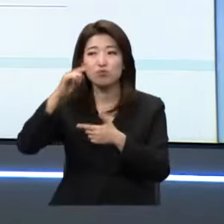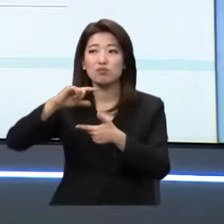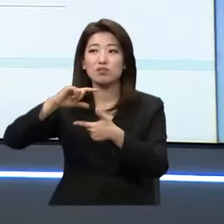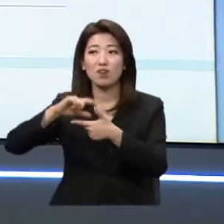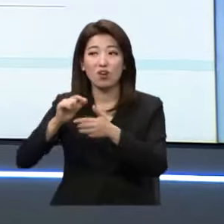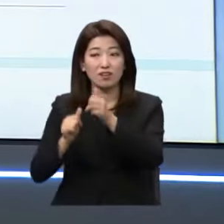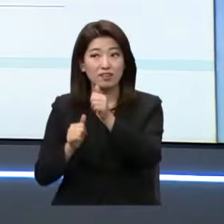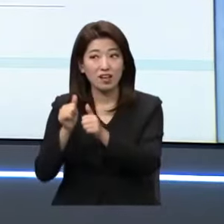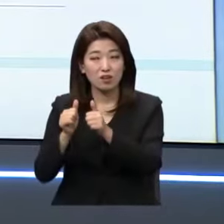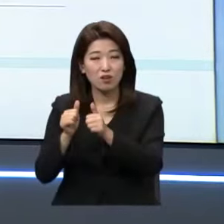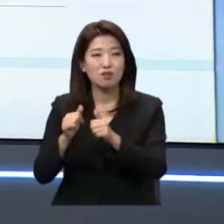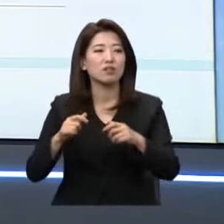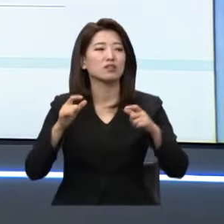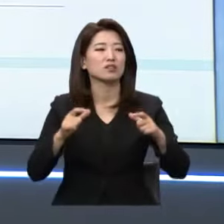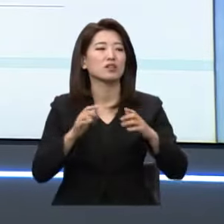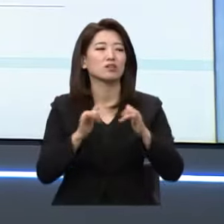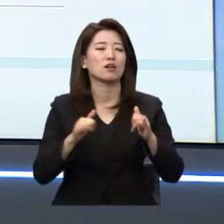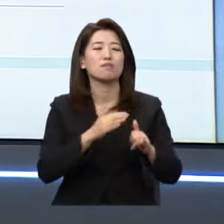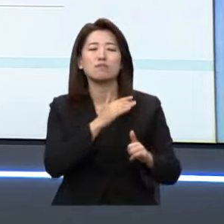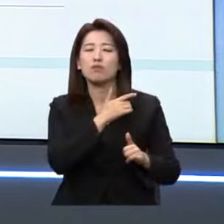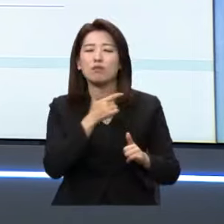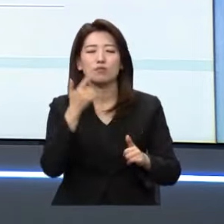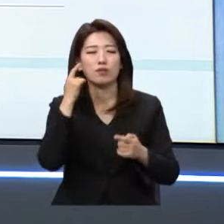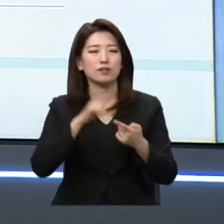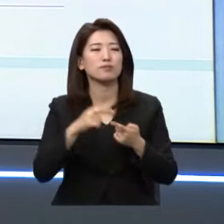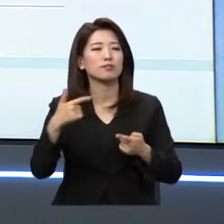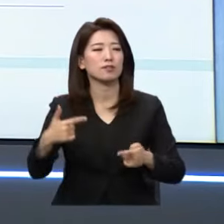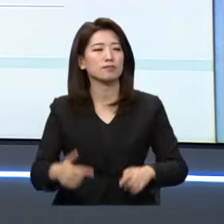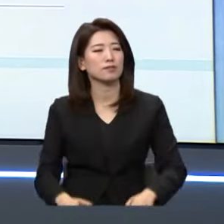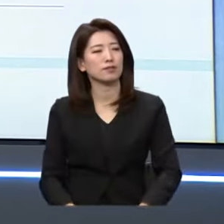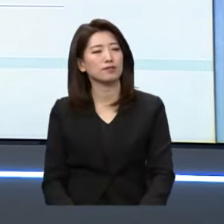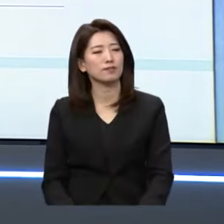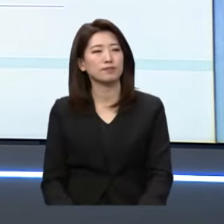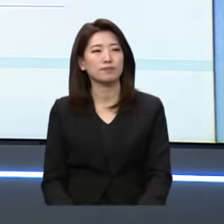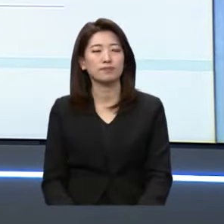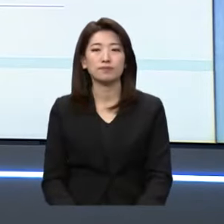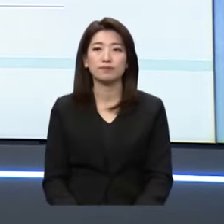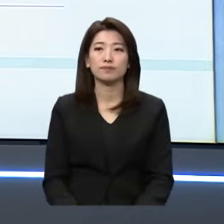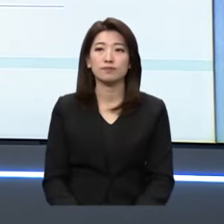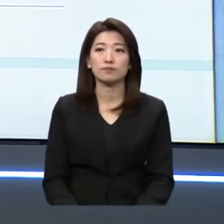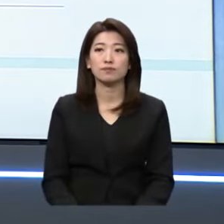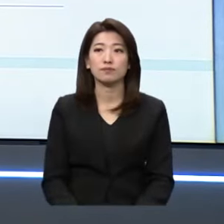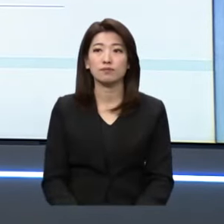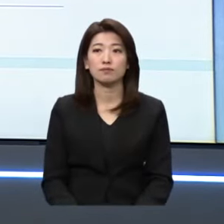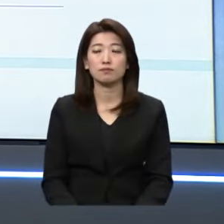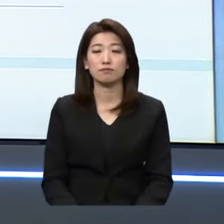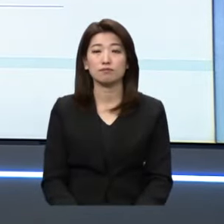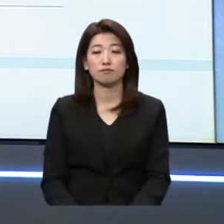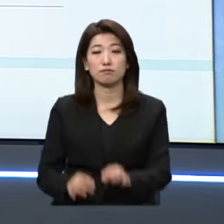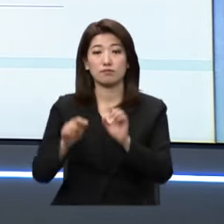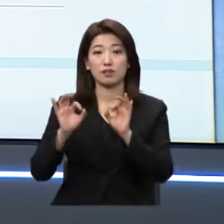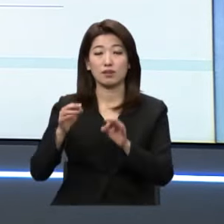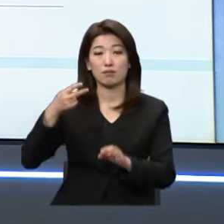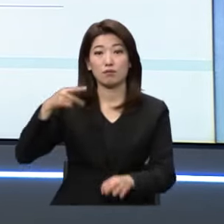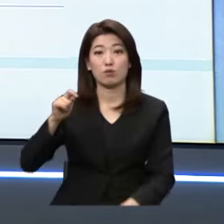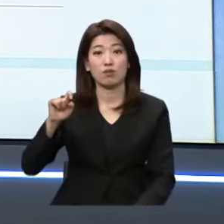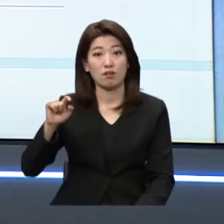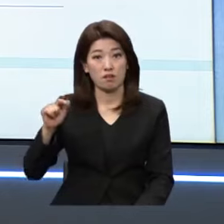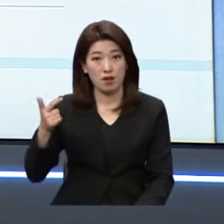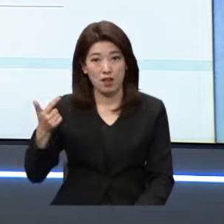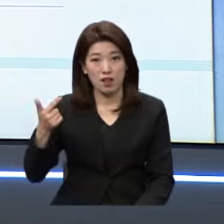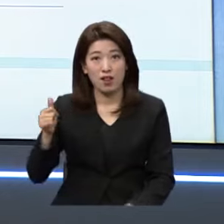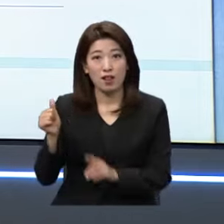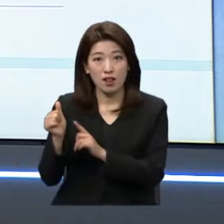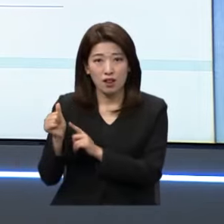했죠네네이 지역민 모두의 관심을 끌 거다라고 얘기를 했는데 요걸 보면 차재원 교수님 사실 김두관 의원 입장에서는